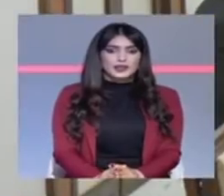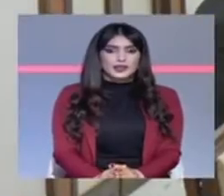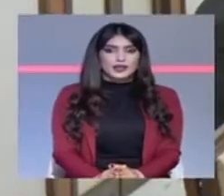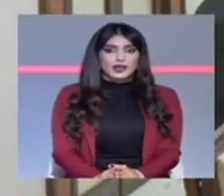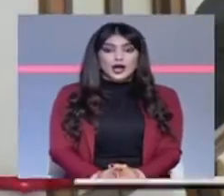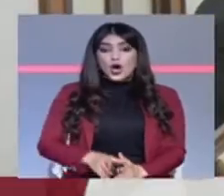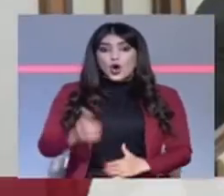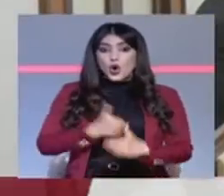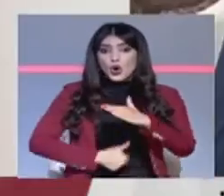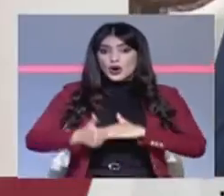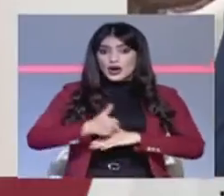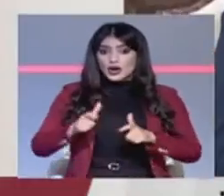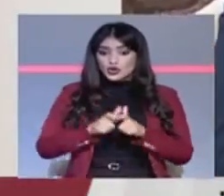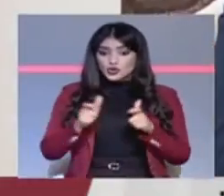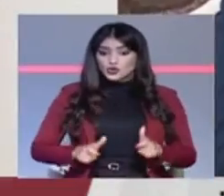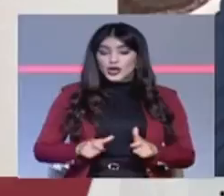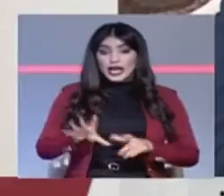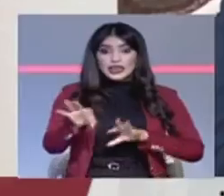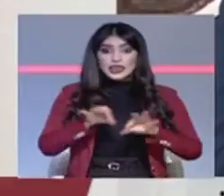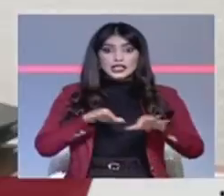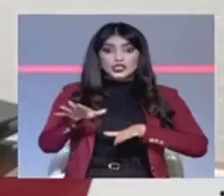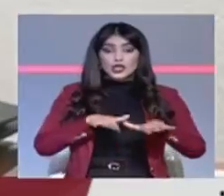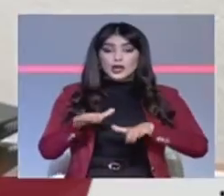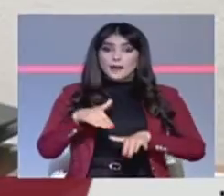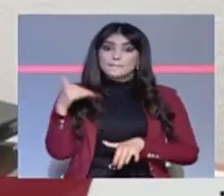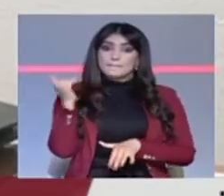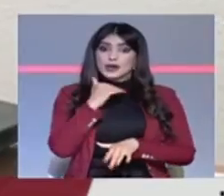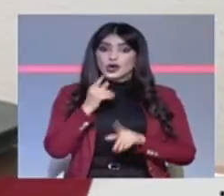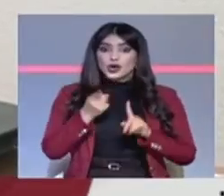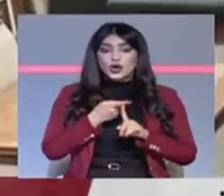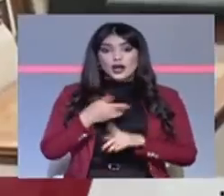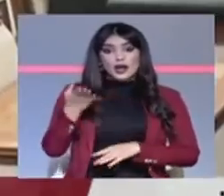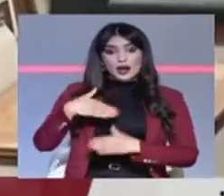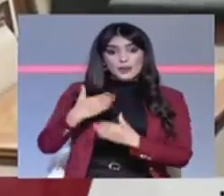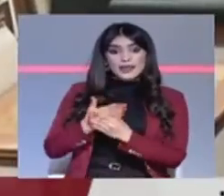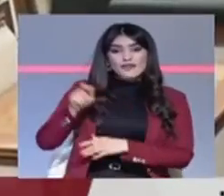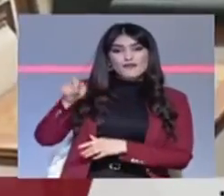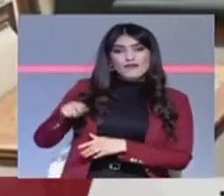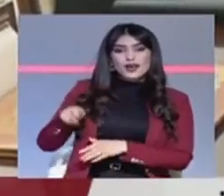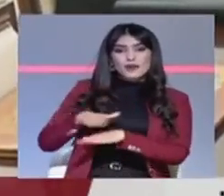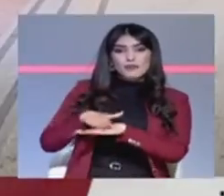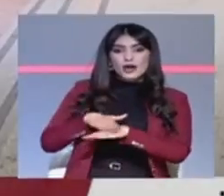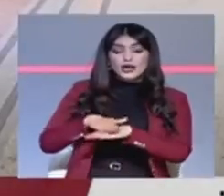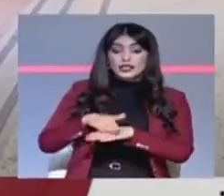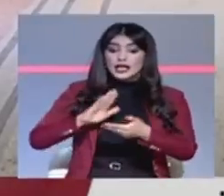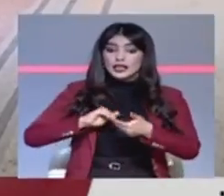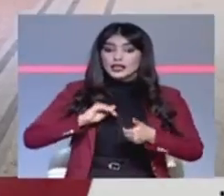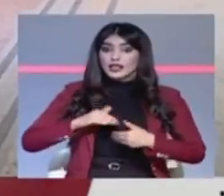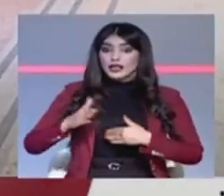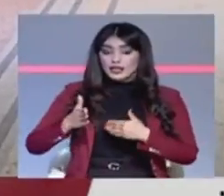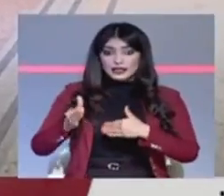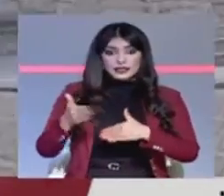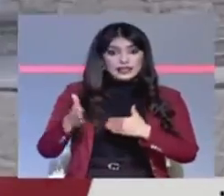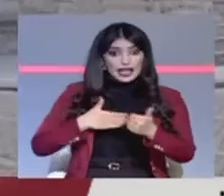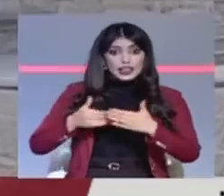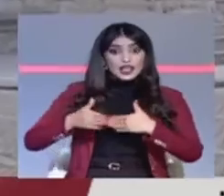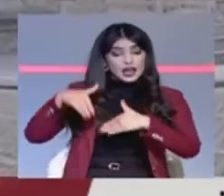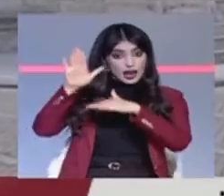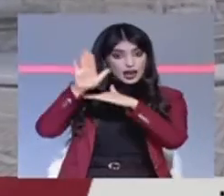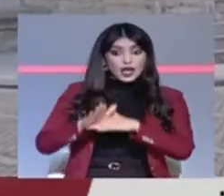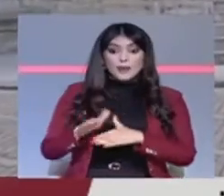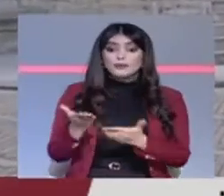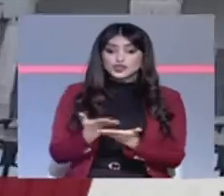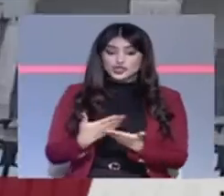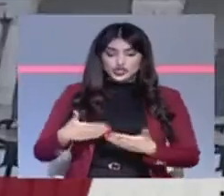رئاسه الحكومه تتخذ جمله من الاجراءات الفائده القضاه وتؤكد ضروره توفير افضل الظروف لهم حتى